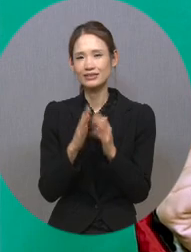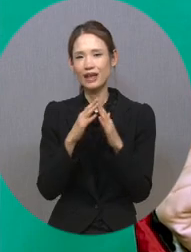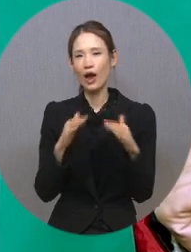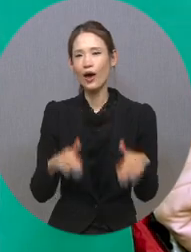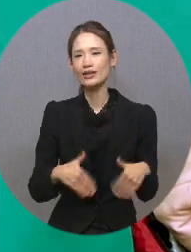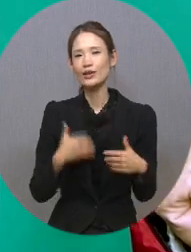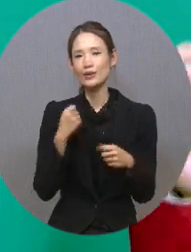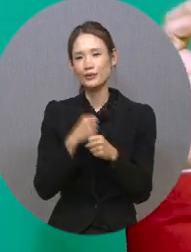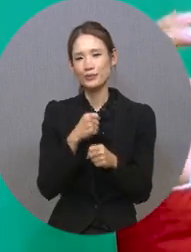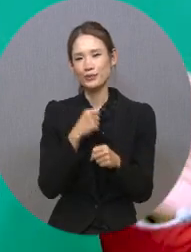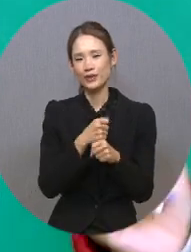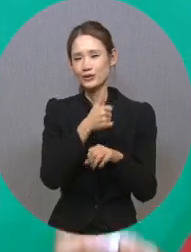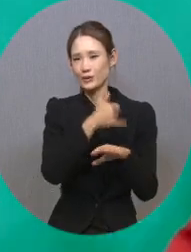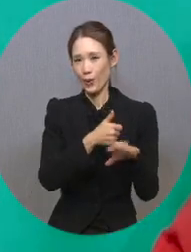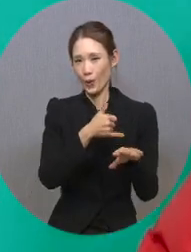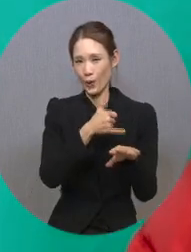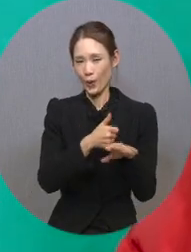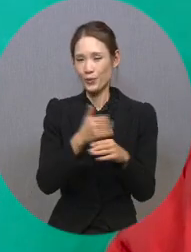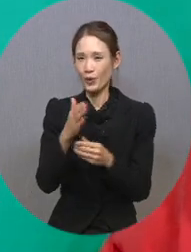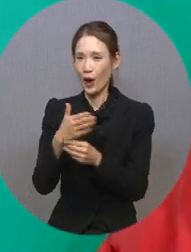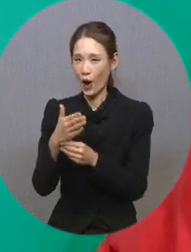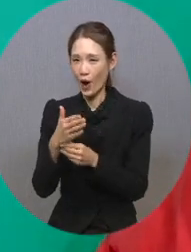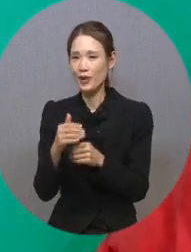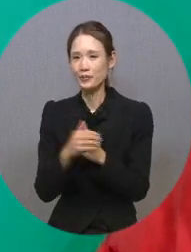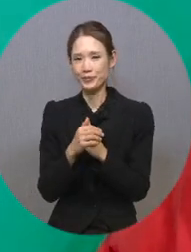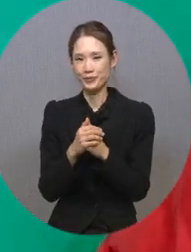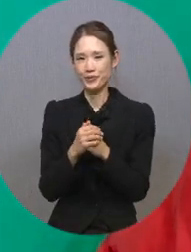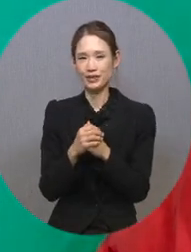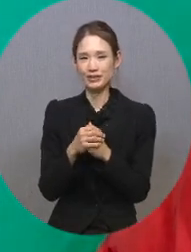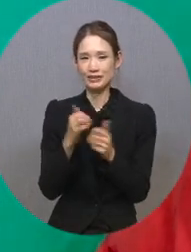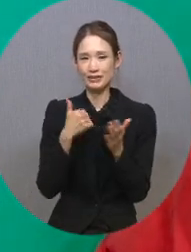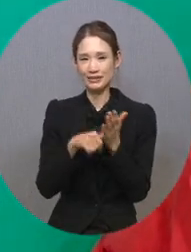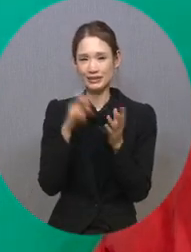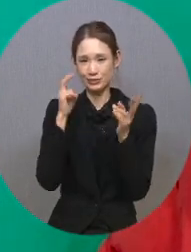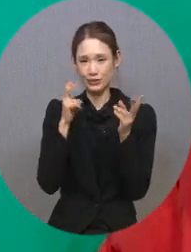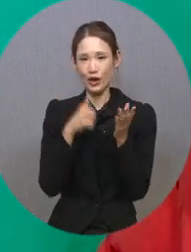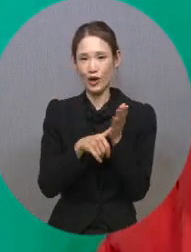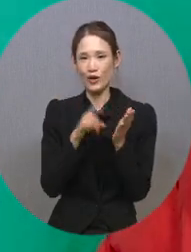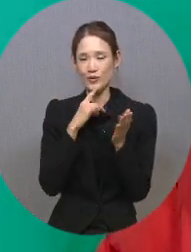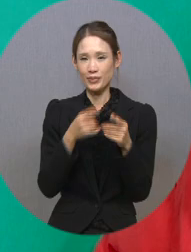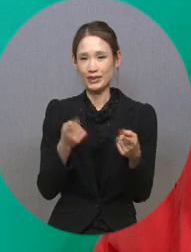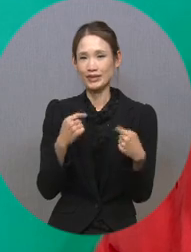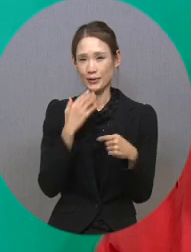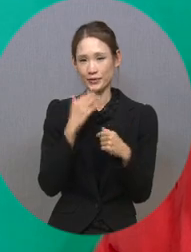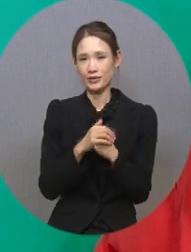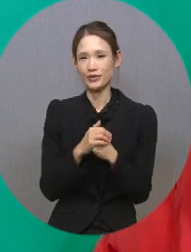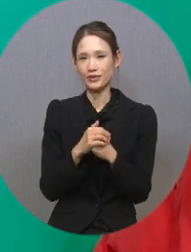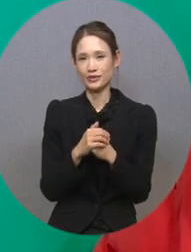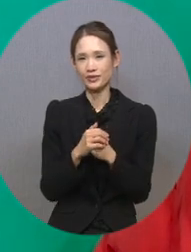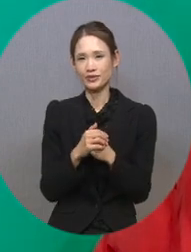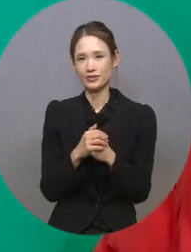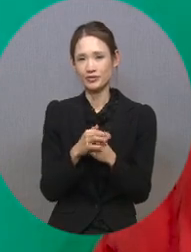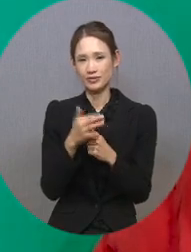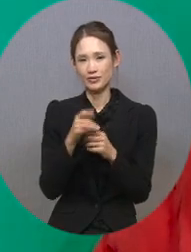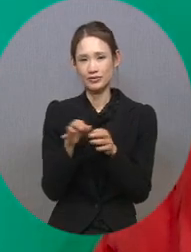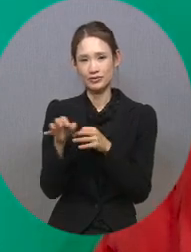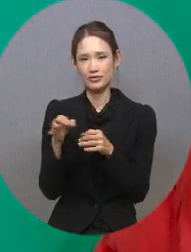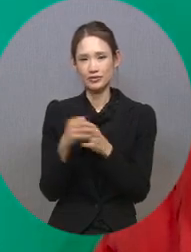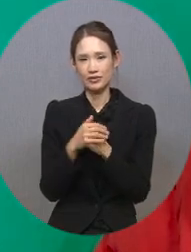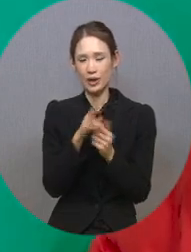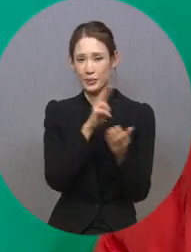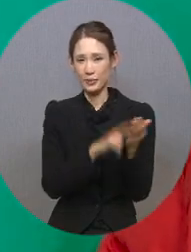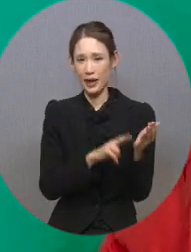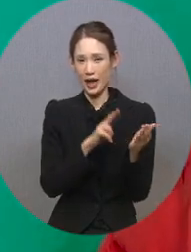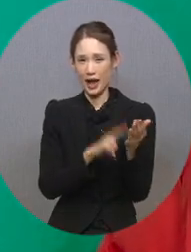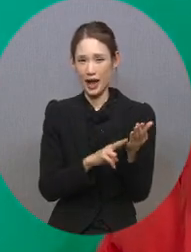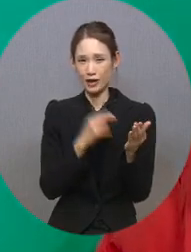전라남도에서 생산한 농업이라든가 어업인 그리고 식품업체 가공업체에만 참여 가능하고요. 그리고 남도장터는 아무나 파는 게